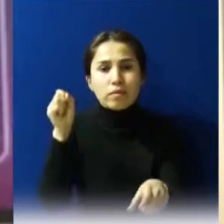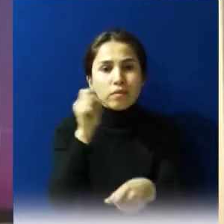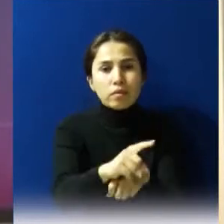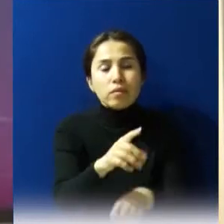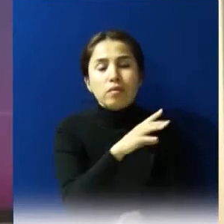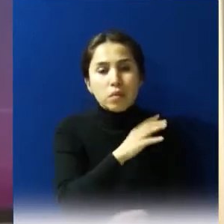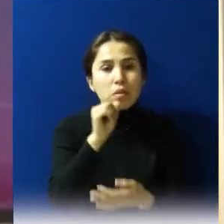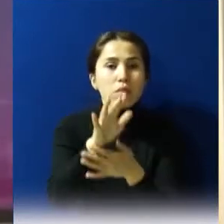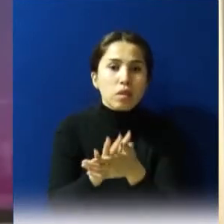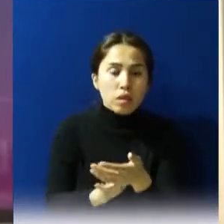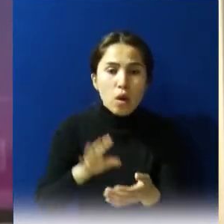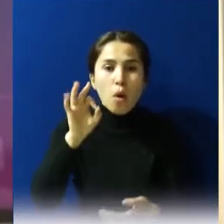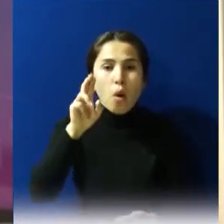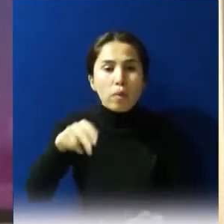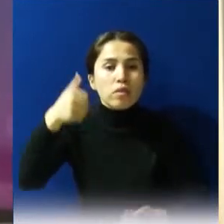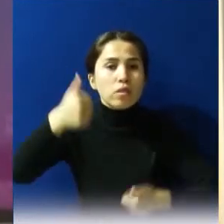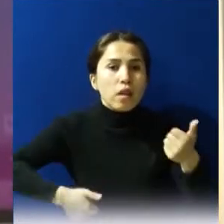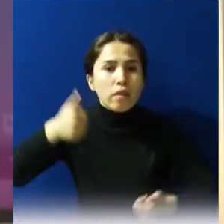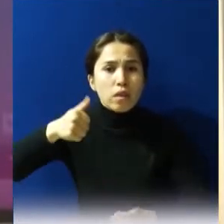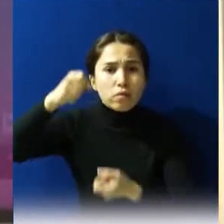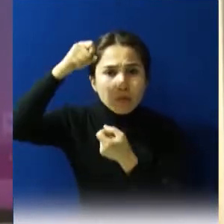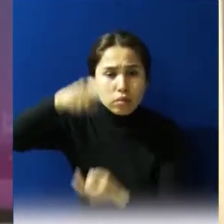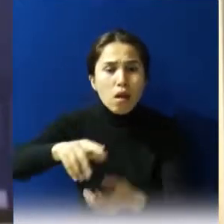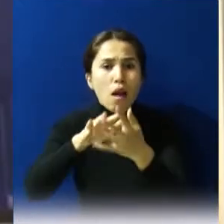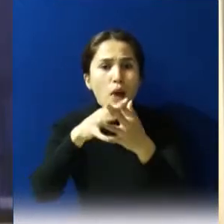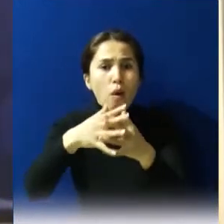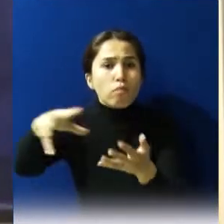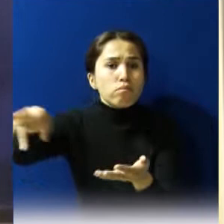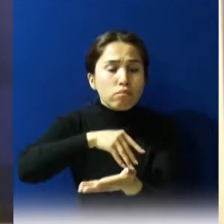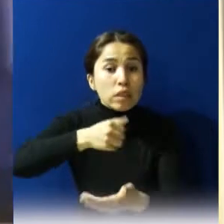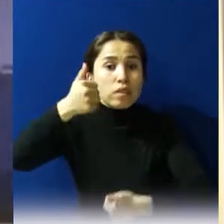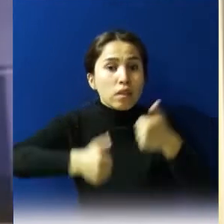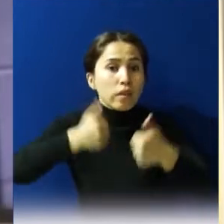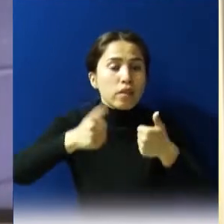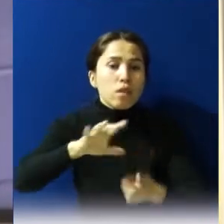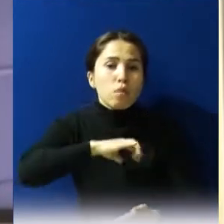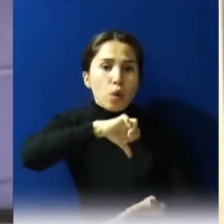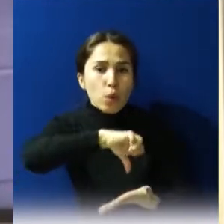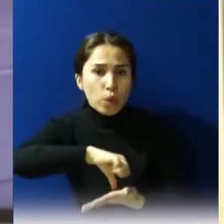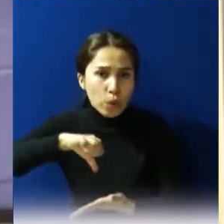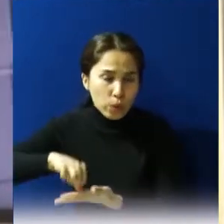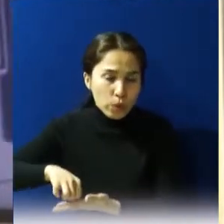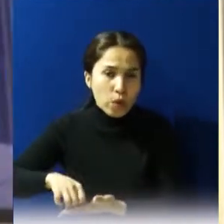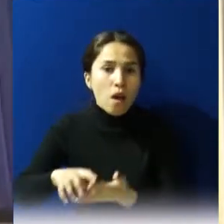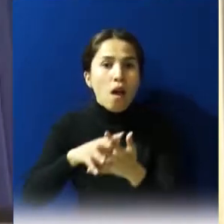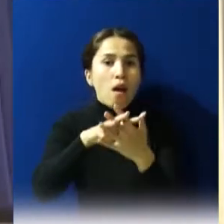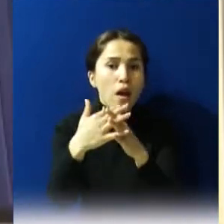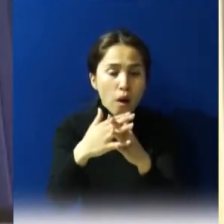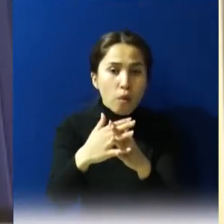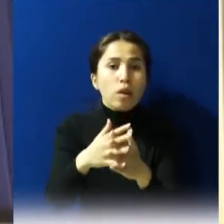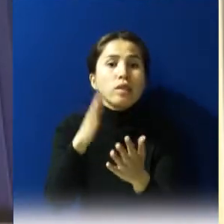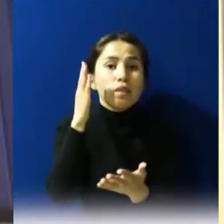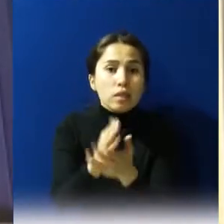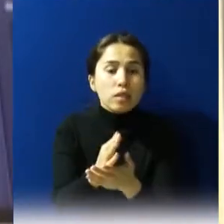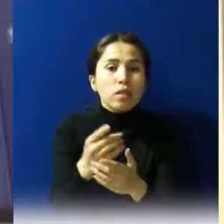По поручению главы региона Бердибека Сапарбаева продолжается областной конкурс «Образцовый аул», в соревнованиях которых принимают